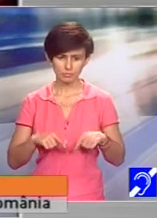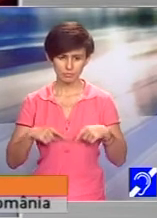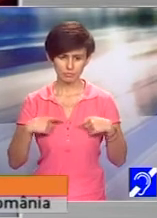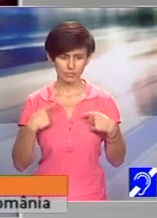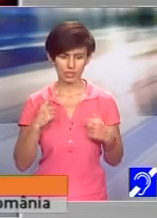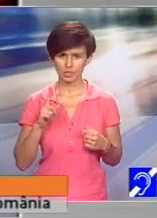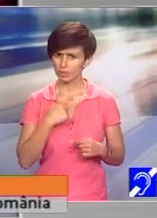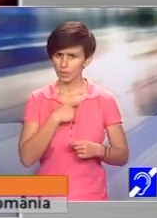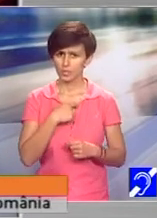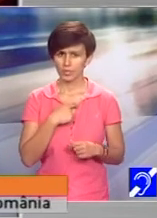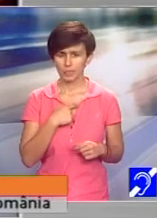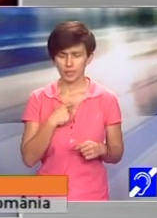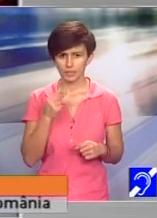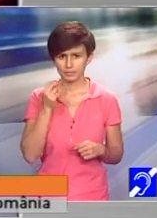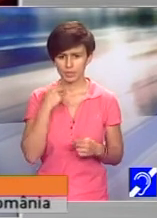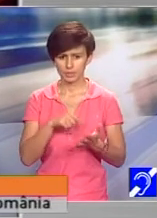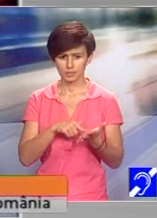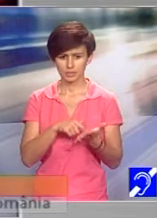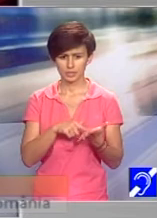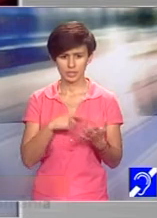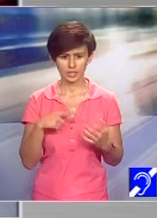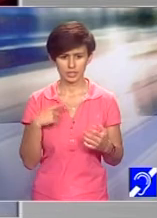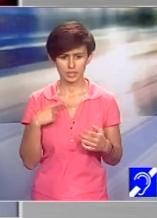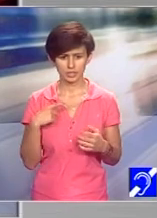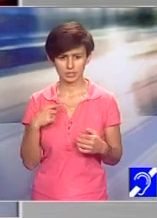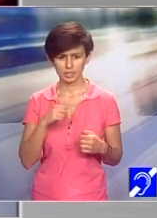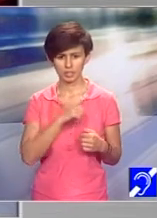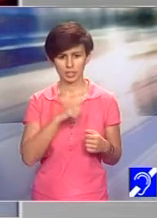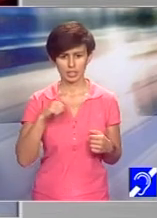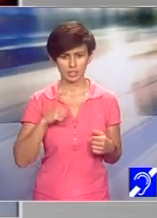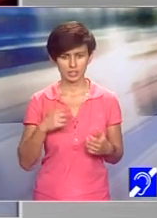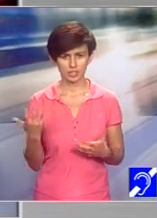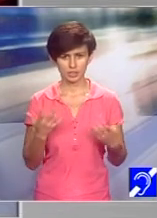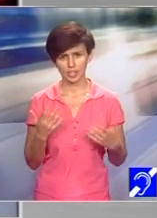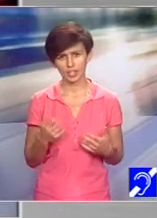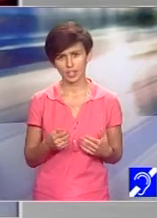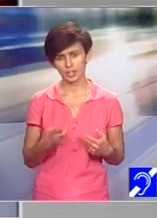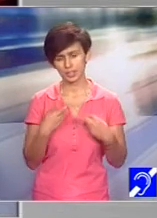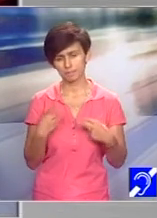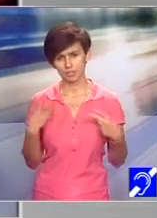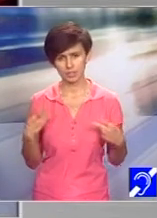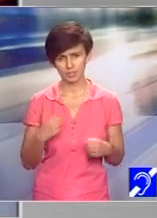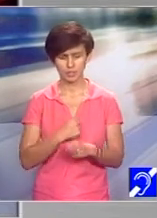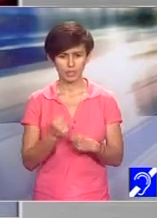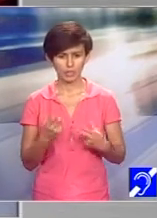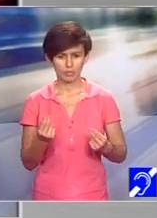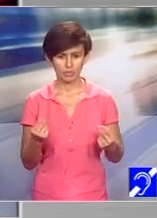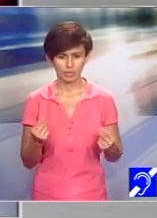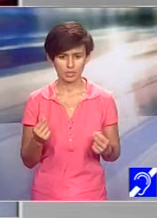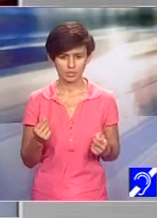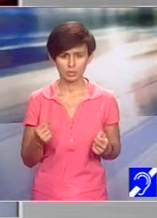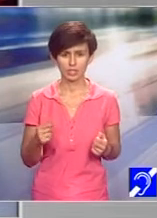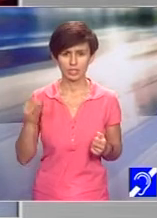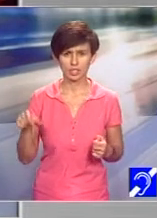3 luni. Suntem singurii care le batem la ușă. Foarte multe persoane singure, gen Gheorghen, cartierul